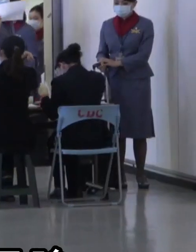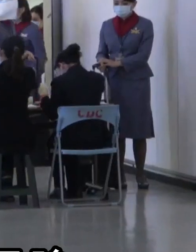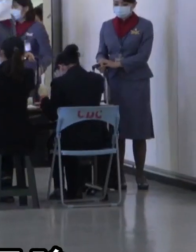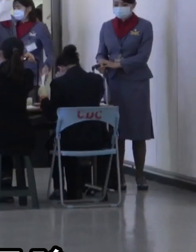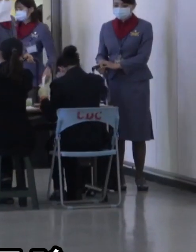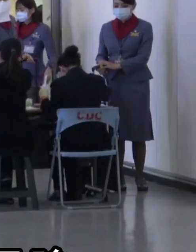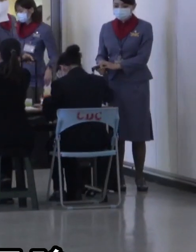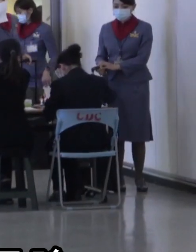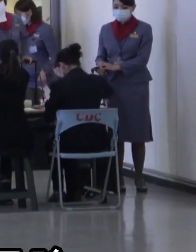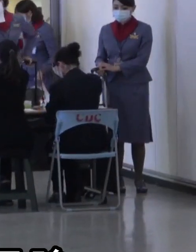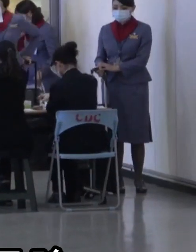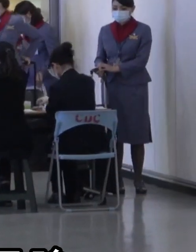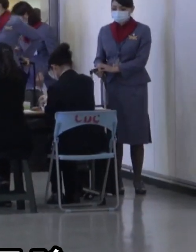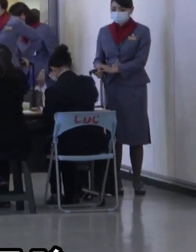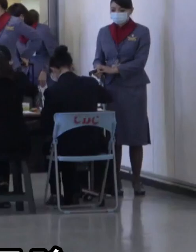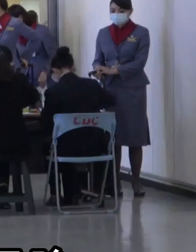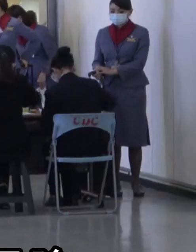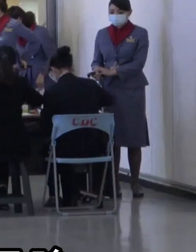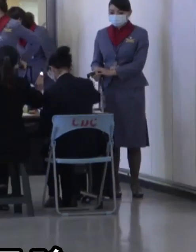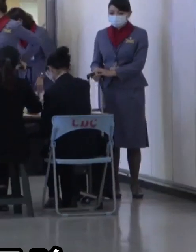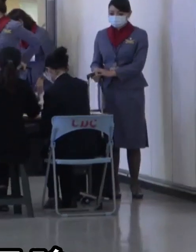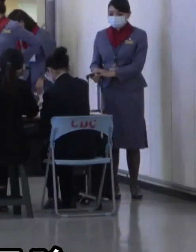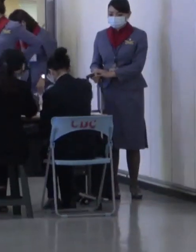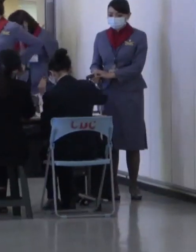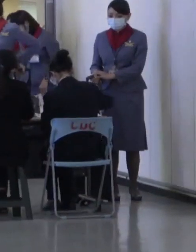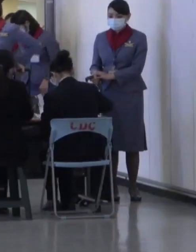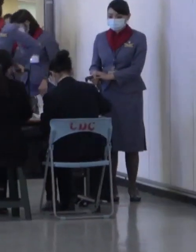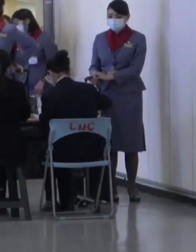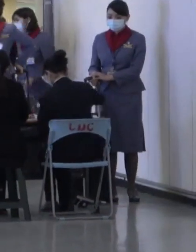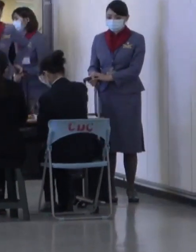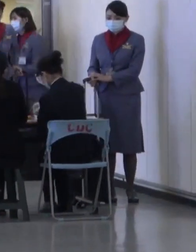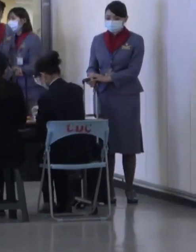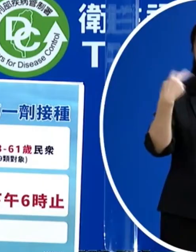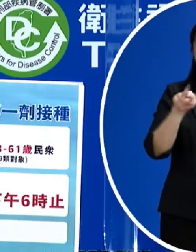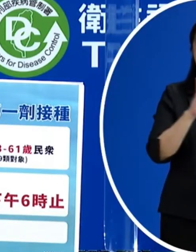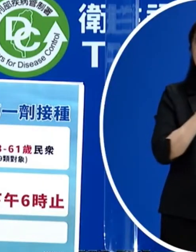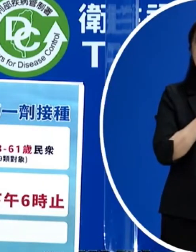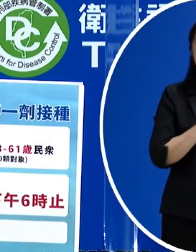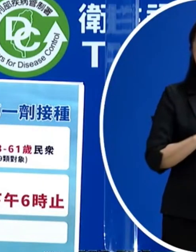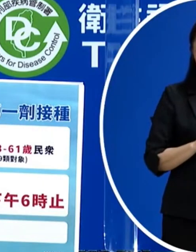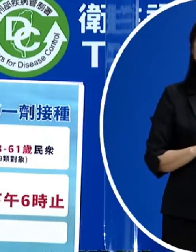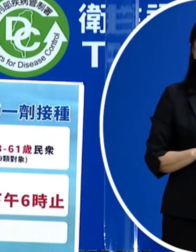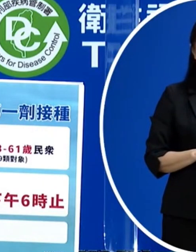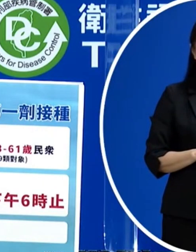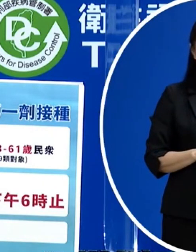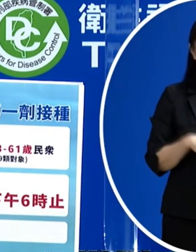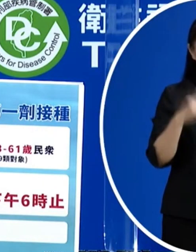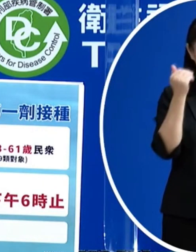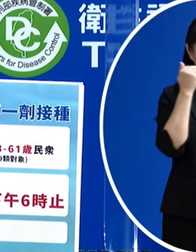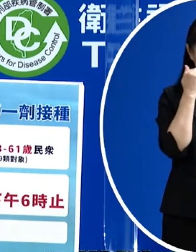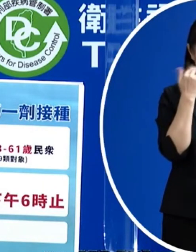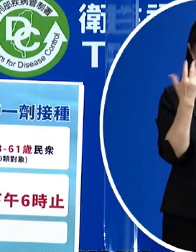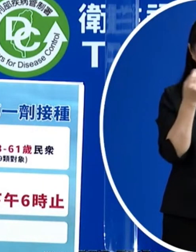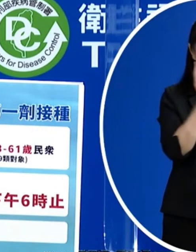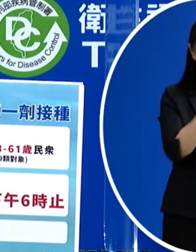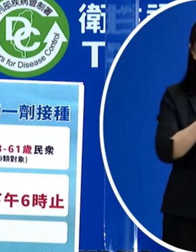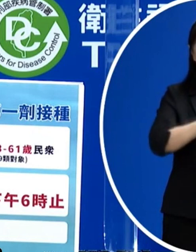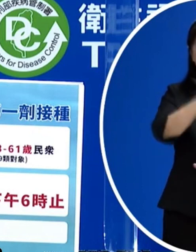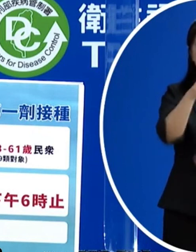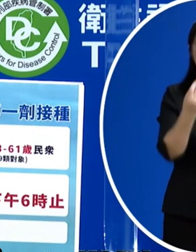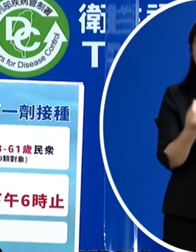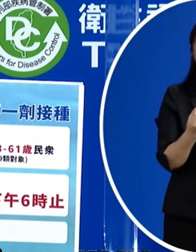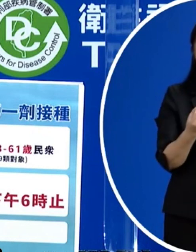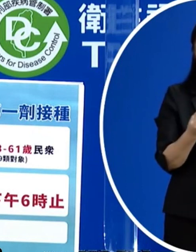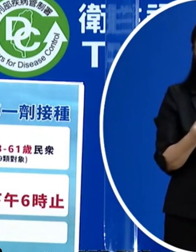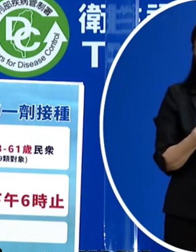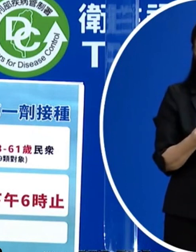员相互之间有增加感染的风险？那另外一个的是，就是说，那如果都没有派飞的话，那